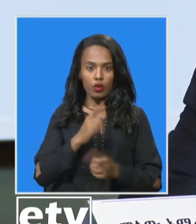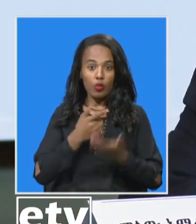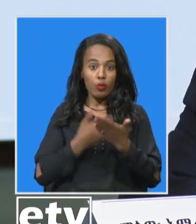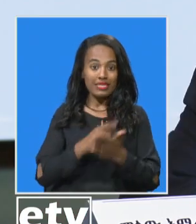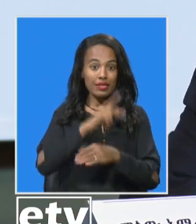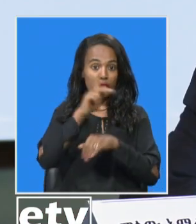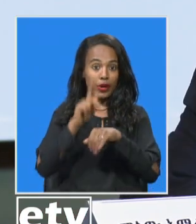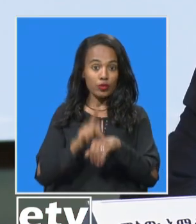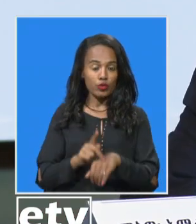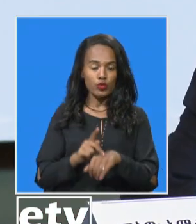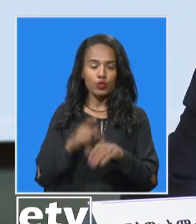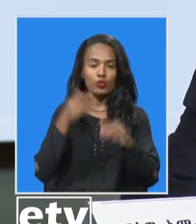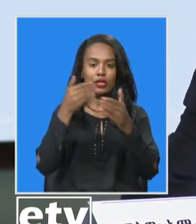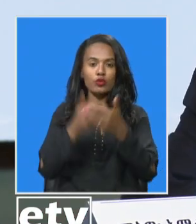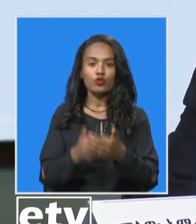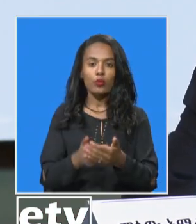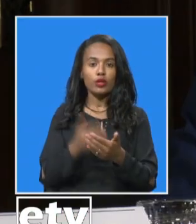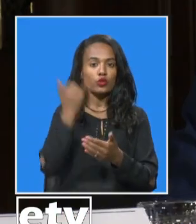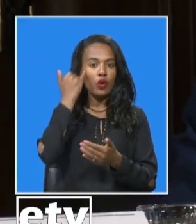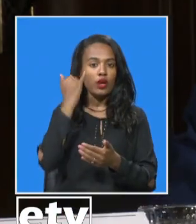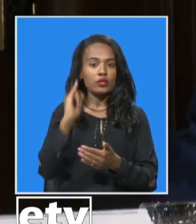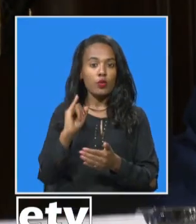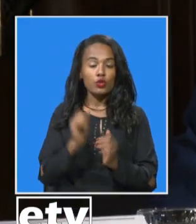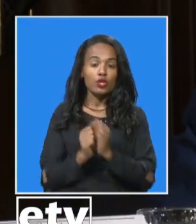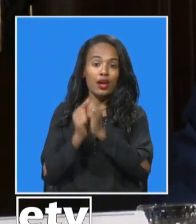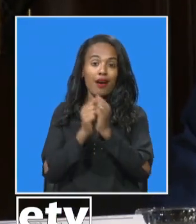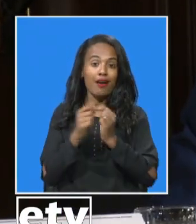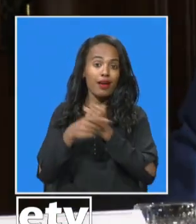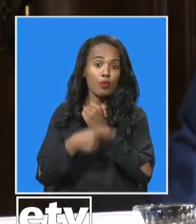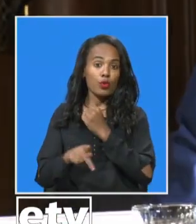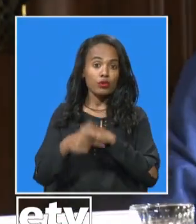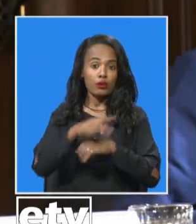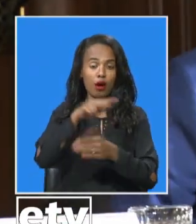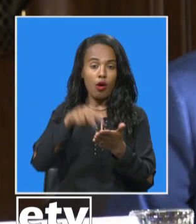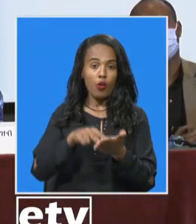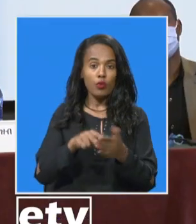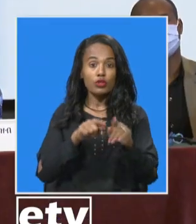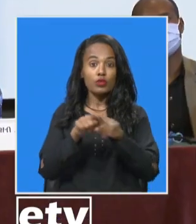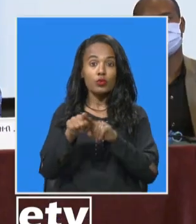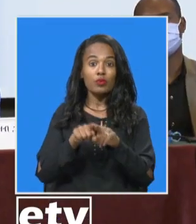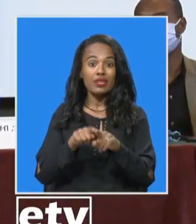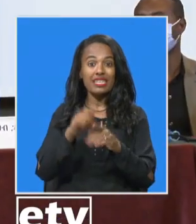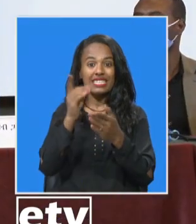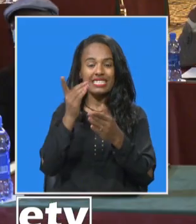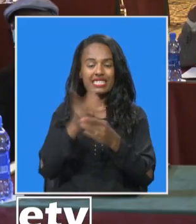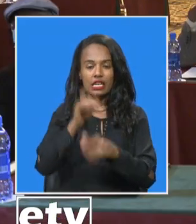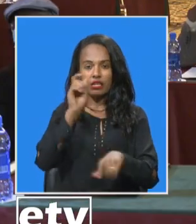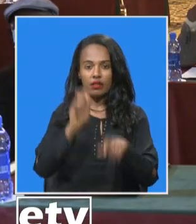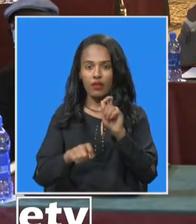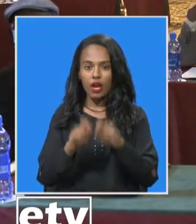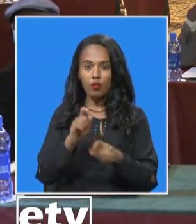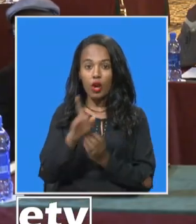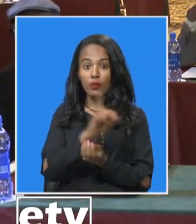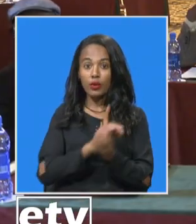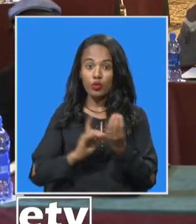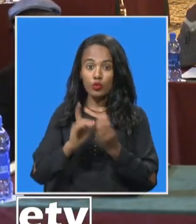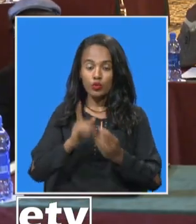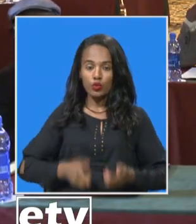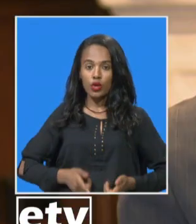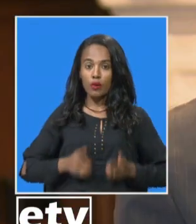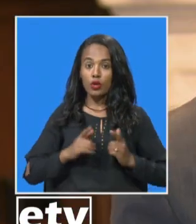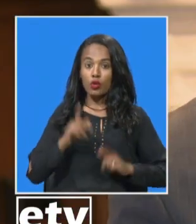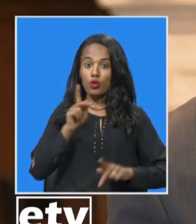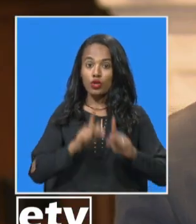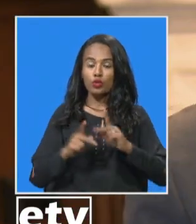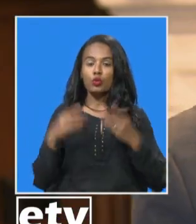በዚህም ፓርቲዎቹ በደረሱባቸው ሀሳቦች የጋራ የፖለቲካ አቋሞች ስምምነት ሰነድ ተፈራርመዋል። በክልሎቹ የሚኖሩ